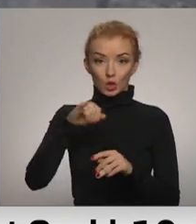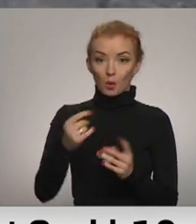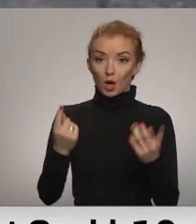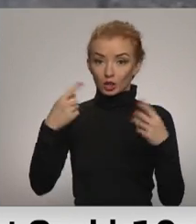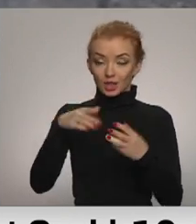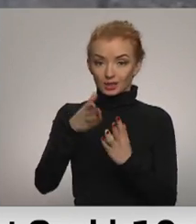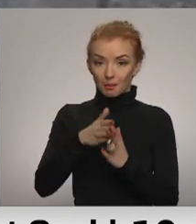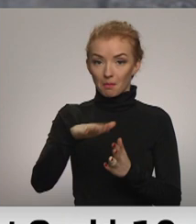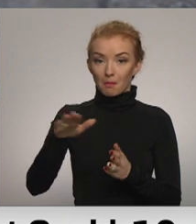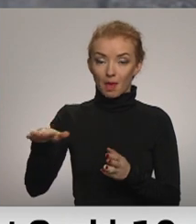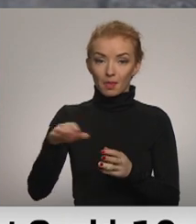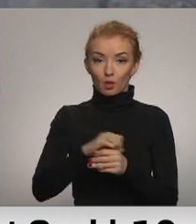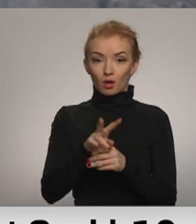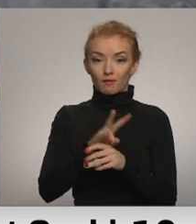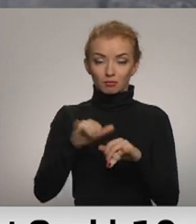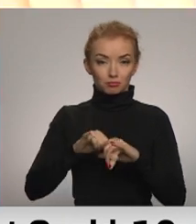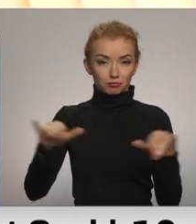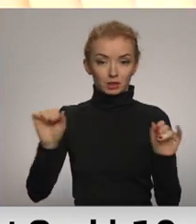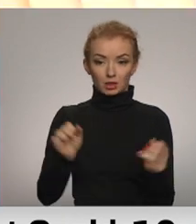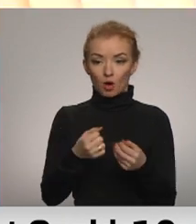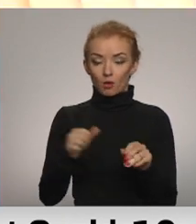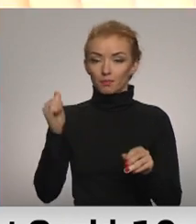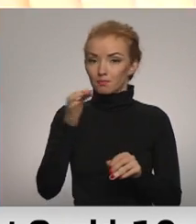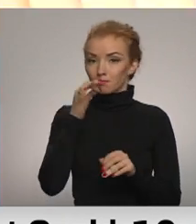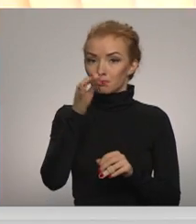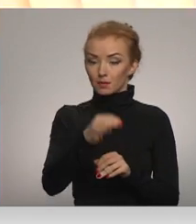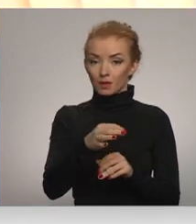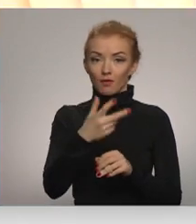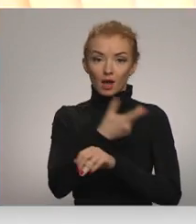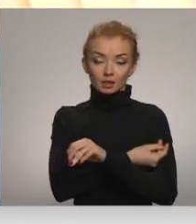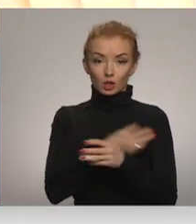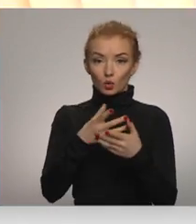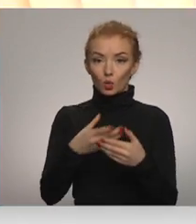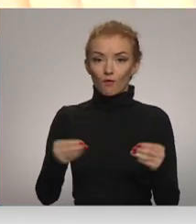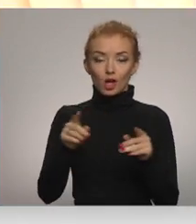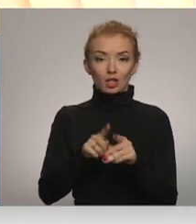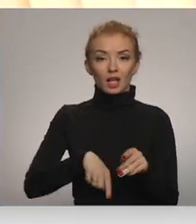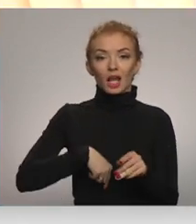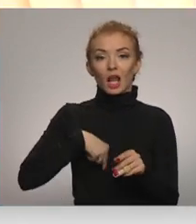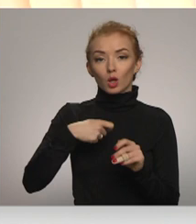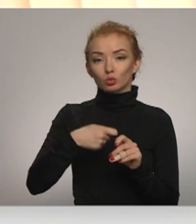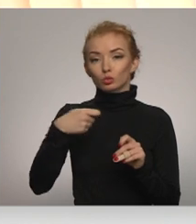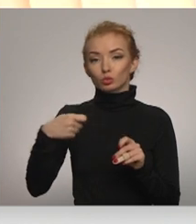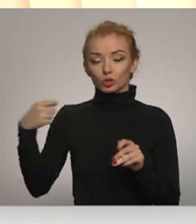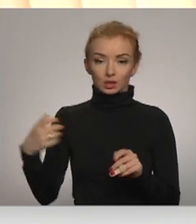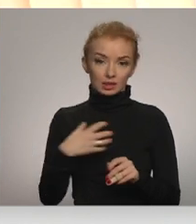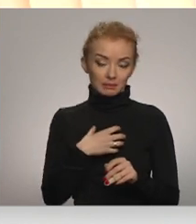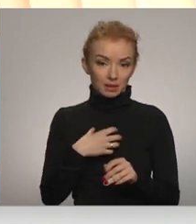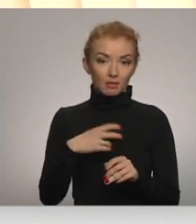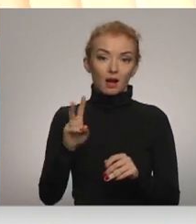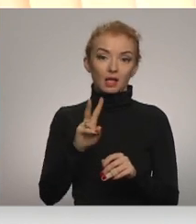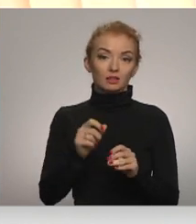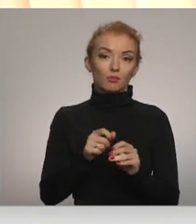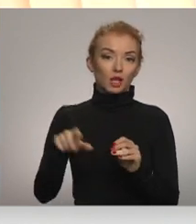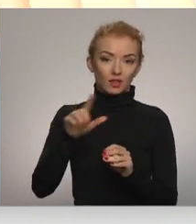pašlaik starp bērniem Covid izplatās ļoti strauji. Vakcinācija novērš arī ilgstošās slimības gaitas, kas mēs būtu raksturīgs arī